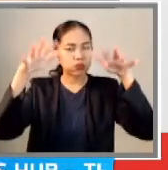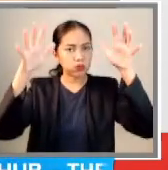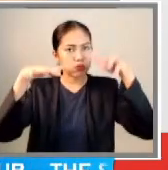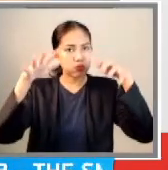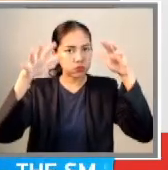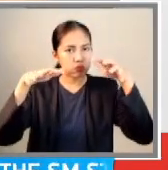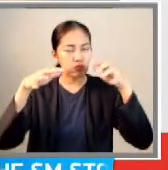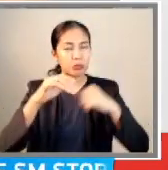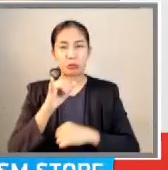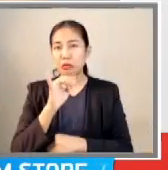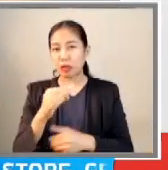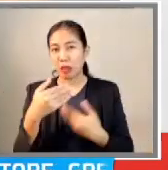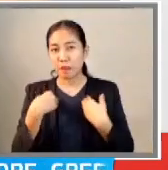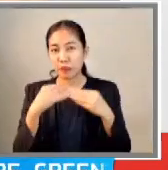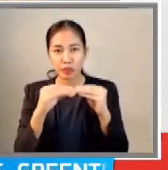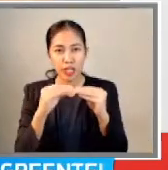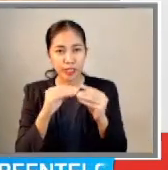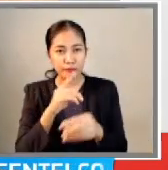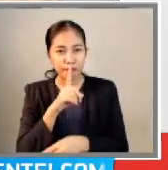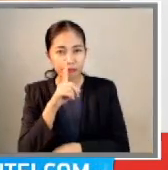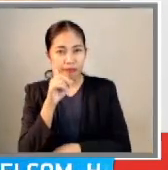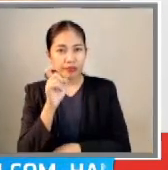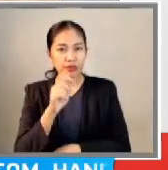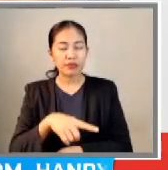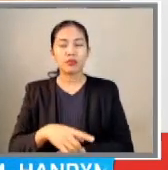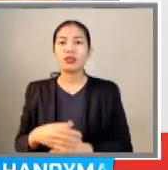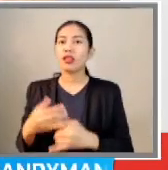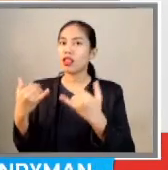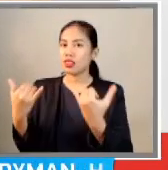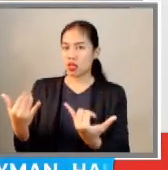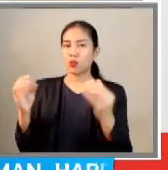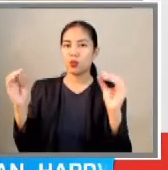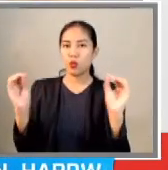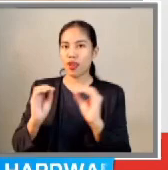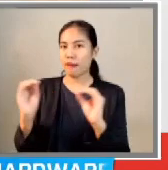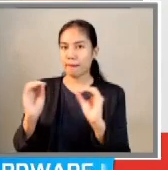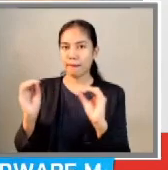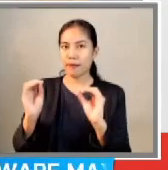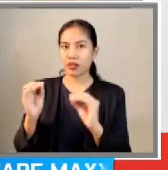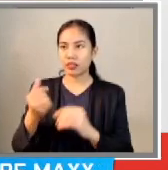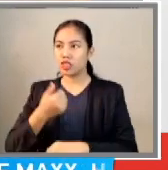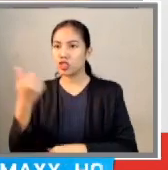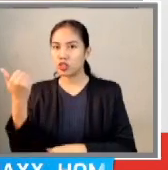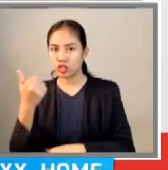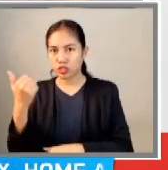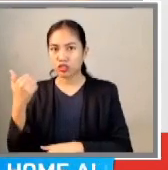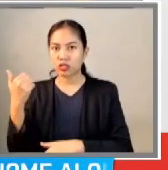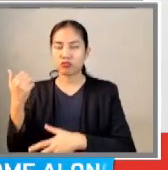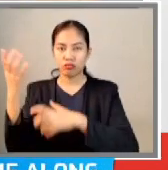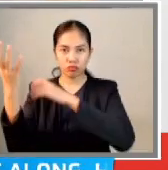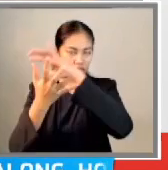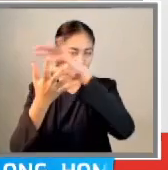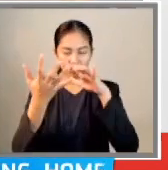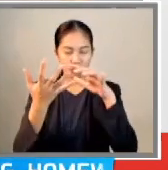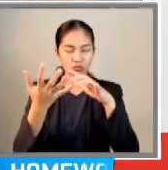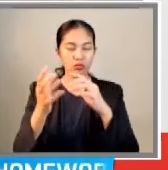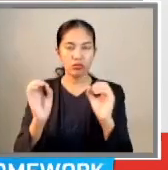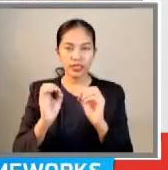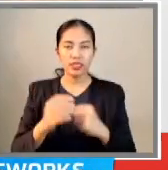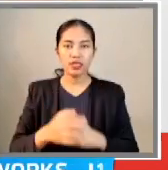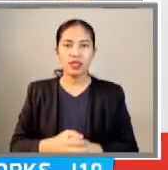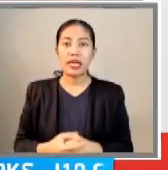pa ho? Sa ngayon po, wala na pa naman po tayong binabantay iba pang sama ng panahon and yung mga sama ng panahon na